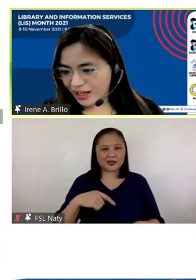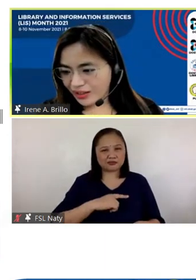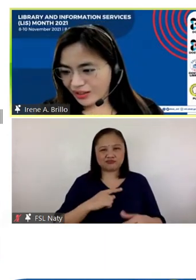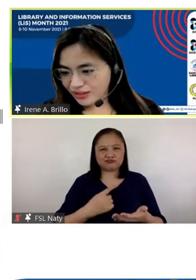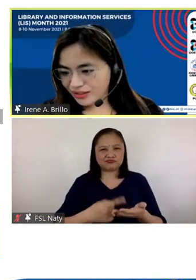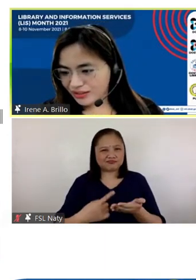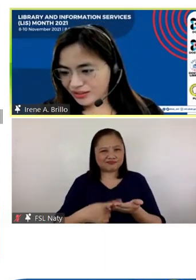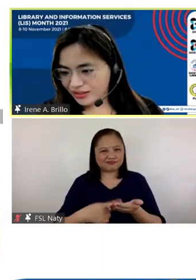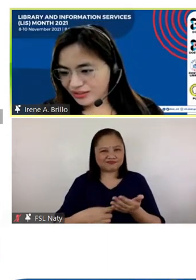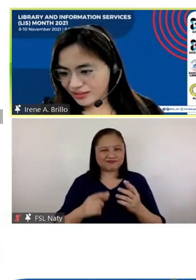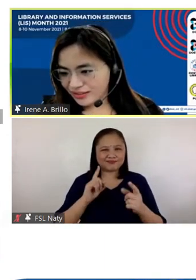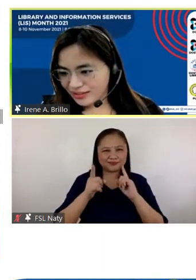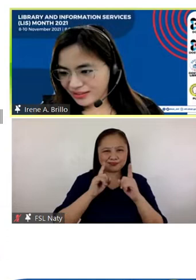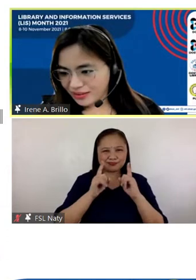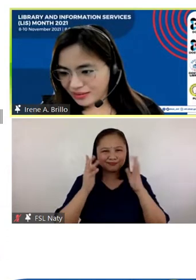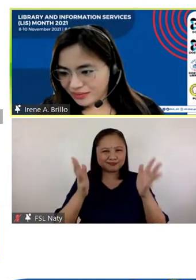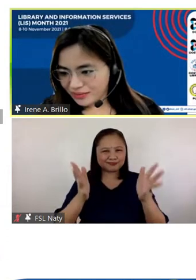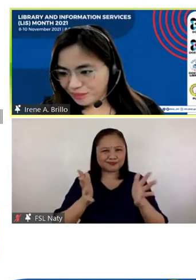muna tayo.